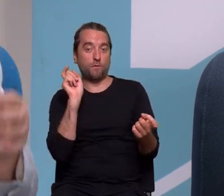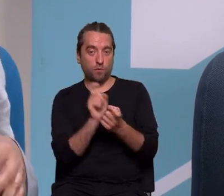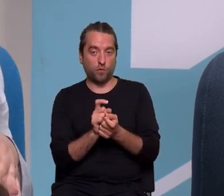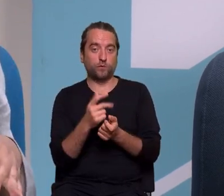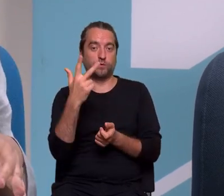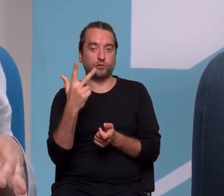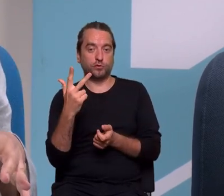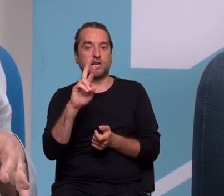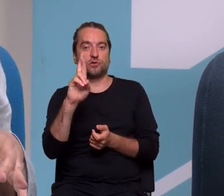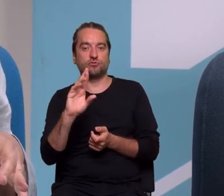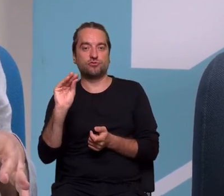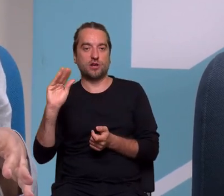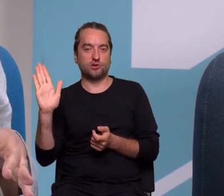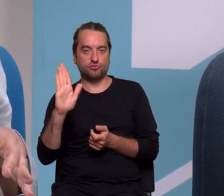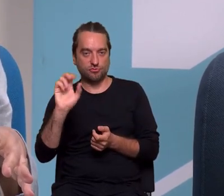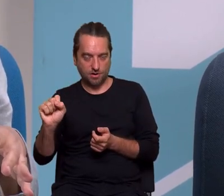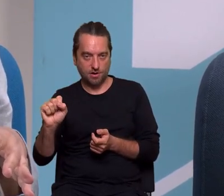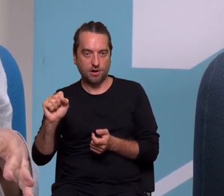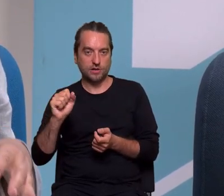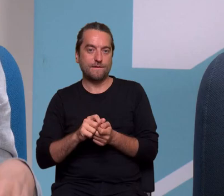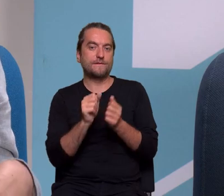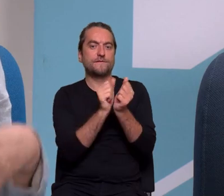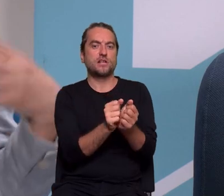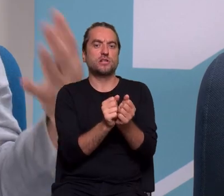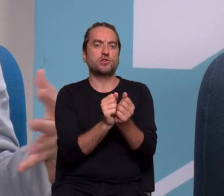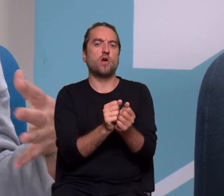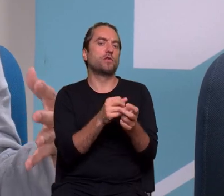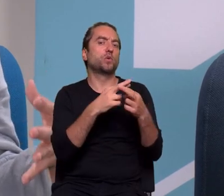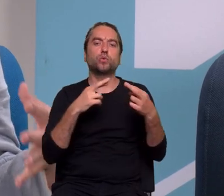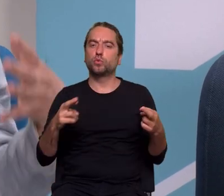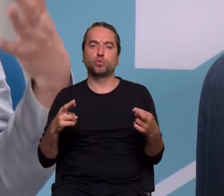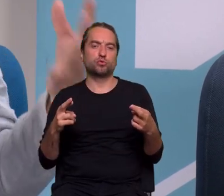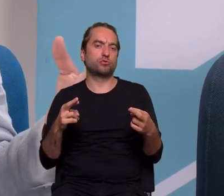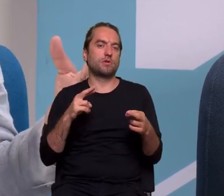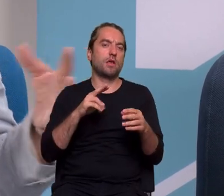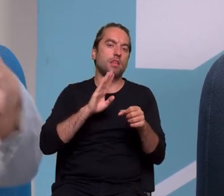byli więźniowie różnych narodowości,